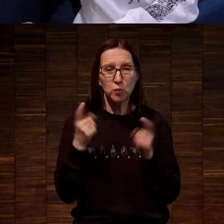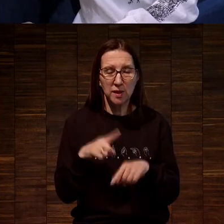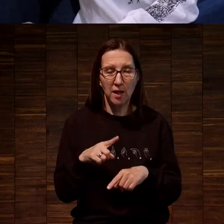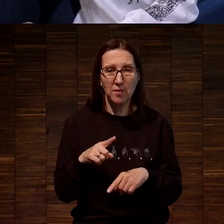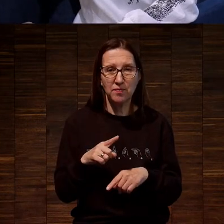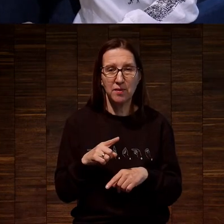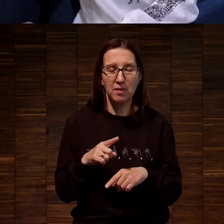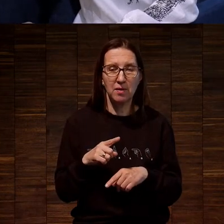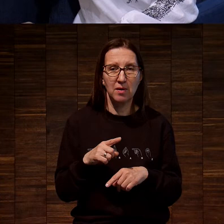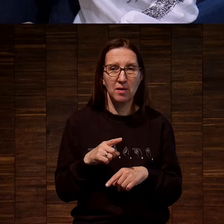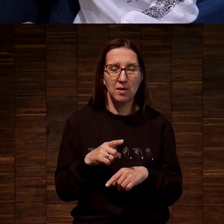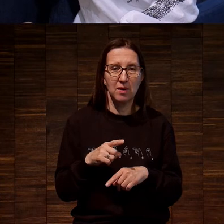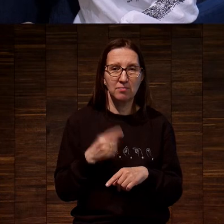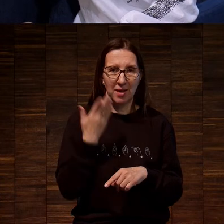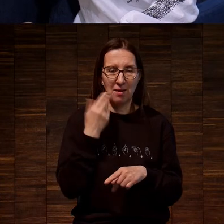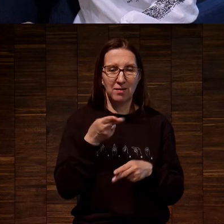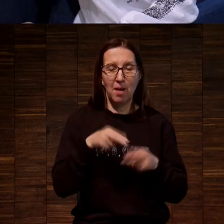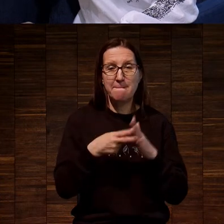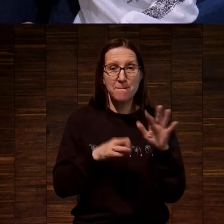после проекта,